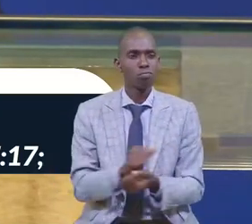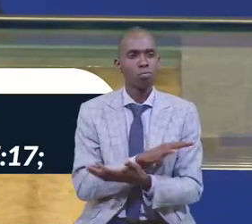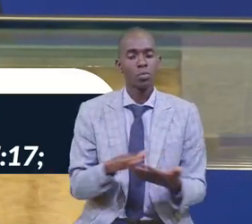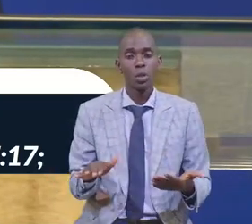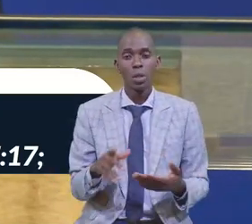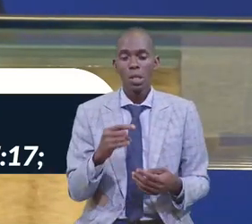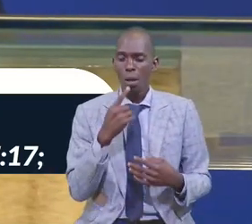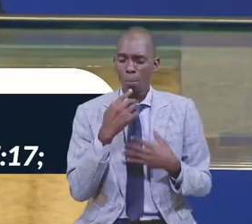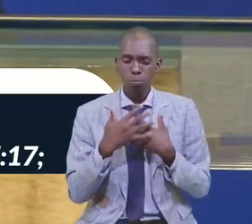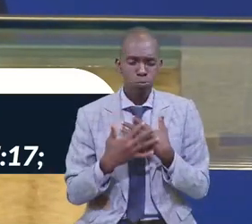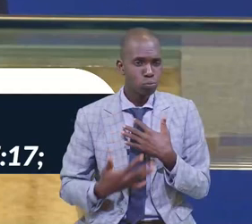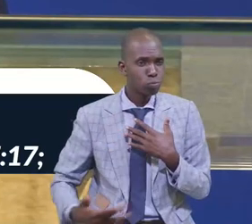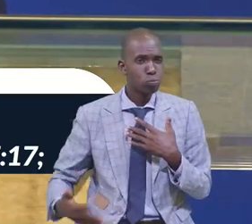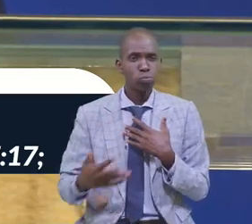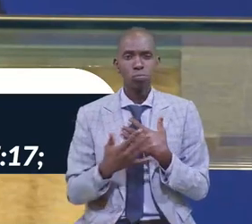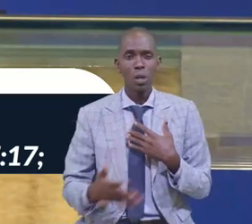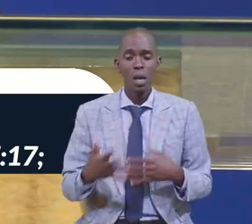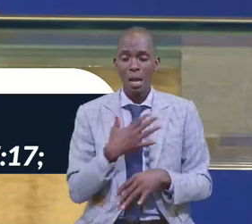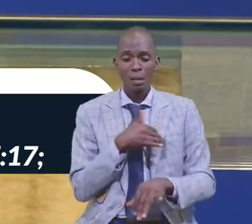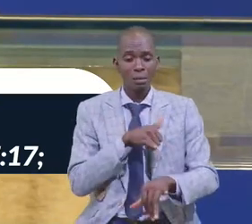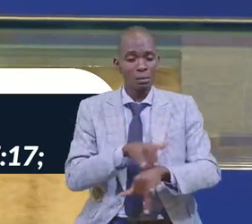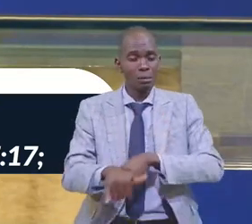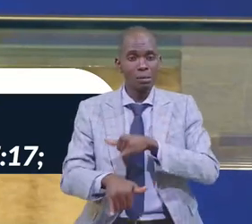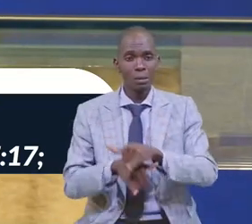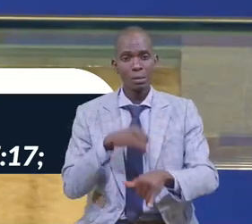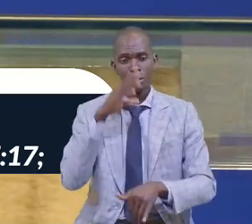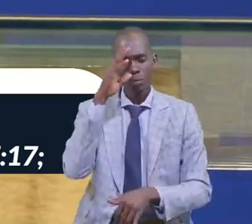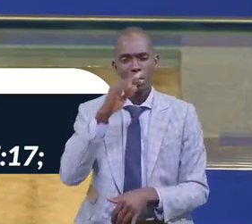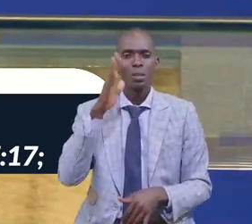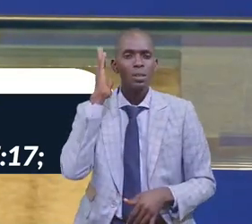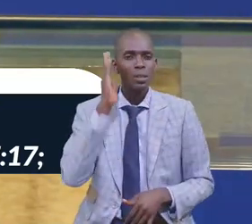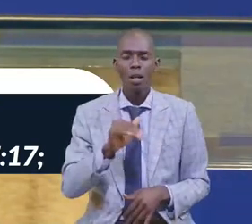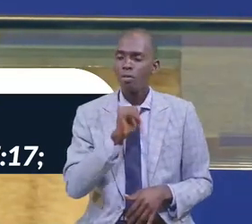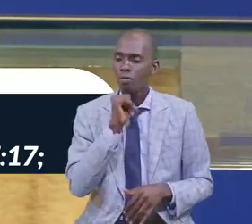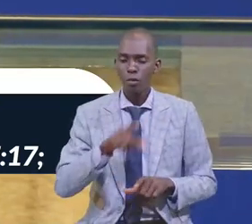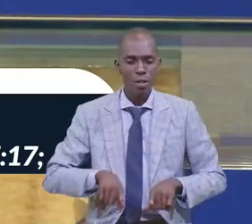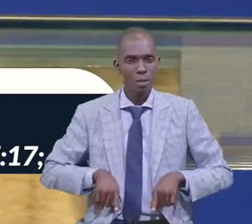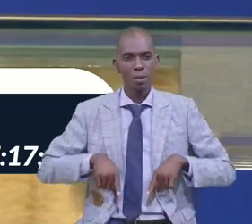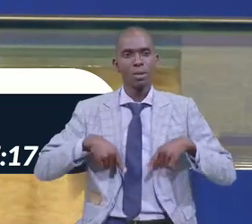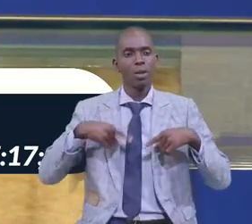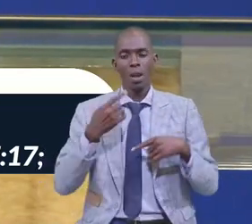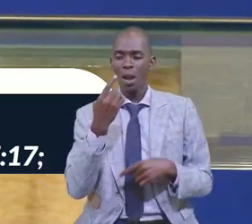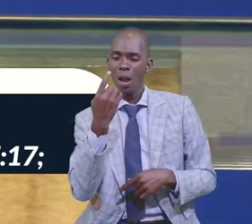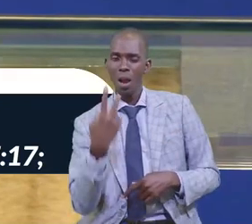ceci. Les hommes de sang et de fraude n'atteindront pas